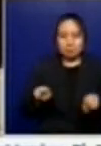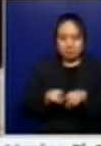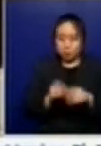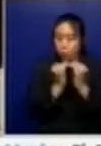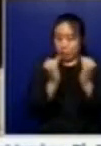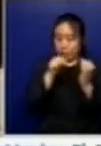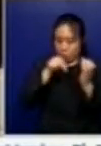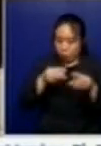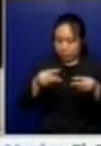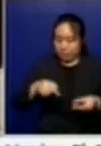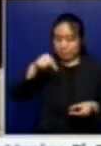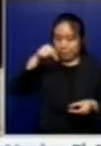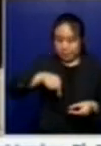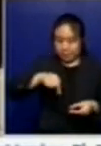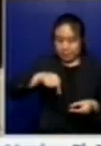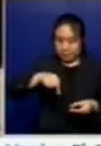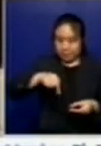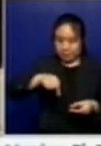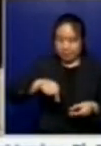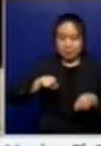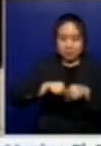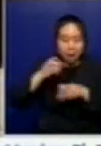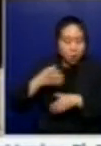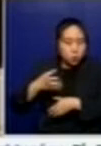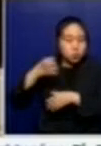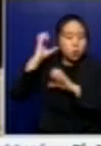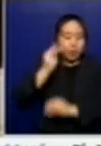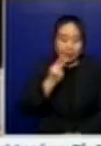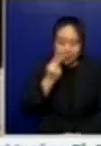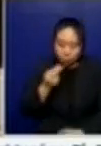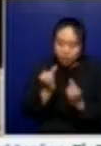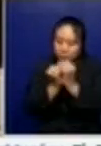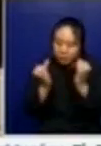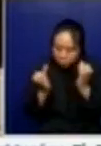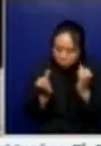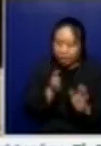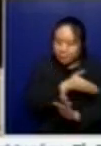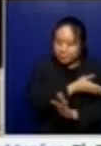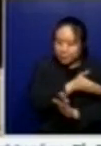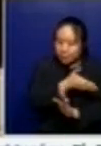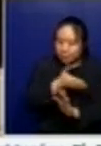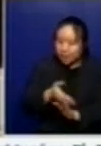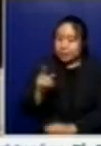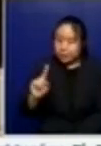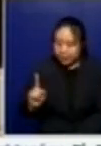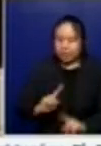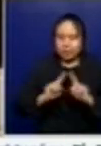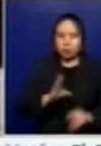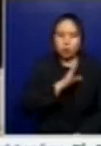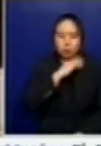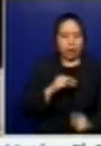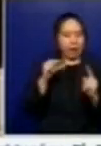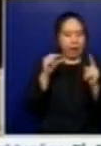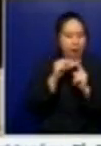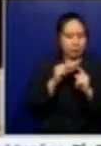ฉบับนี้ก็เป็นการย้อนเห็นว่าที่มารัฐธรรมนูญมาอย่างไรแต่ผมก็ถ้าเราใช้ถ้อยคำไปกล่าวหาค